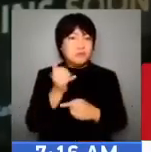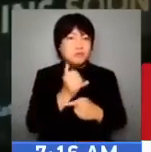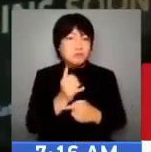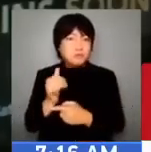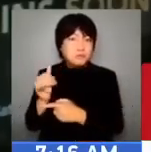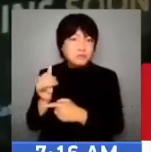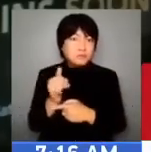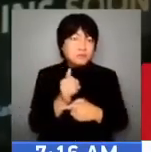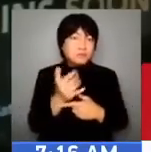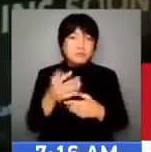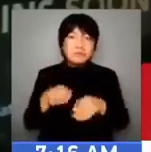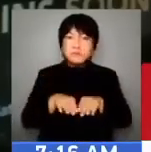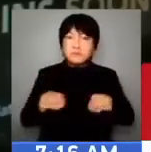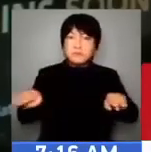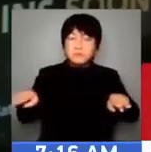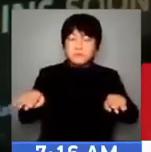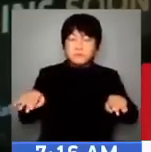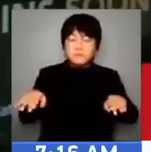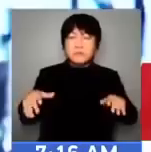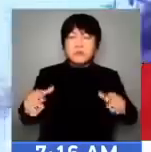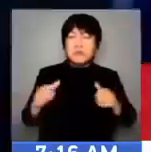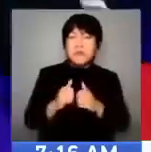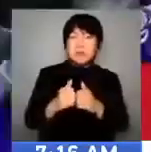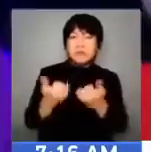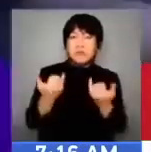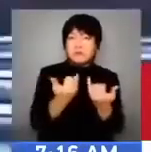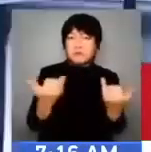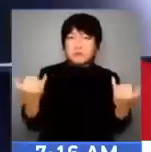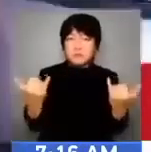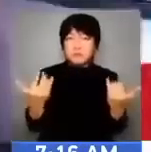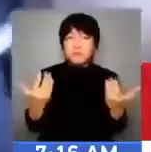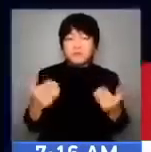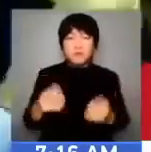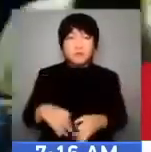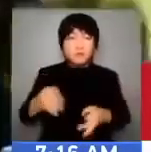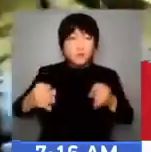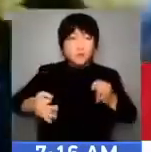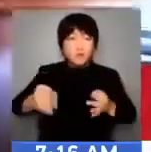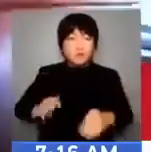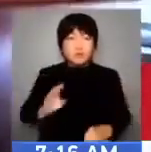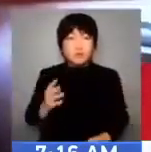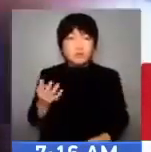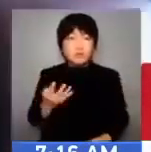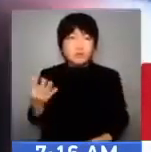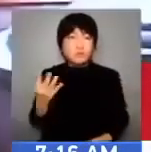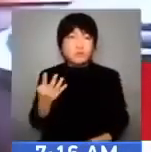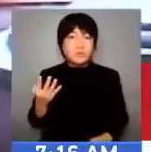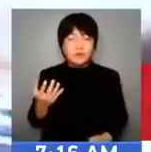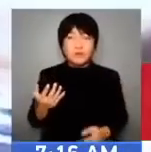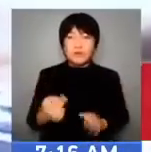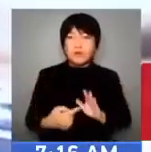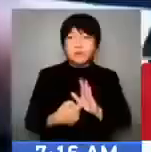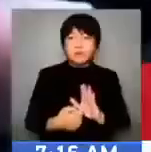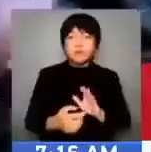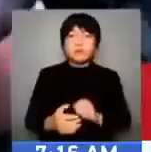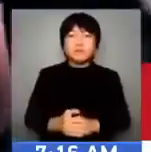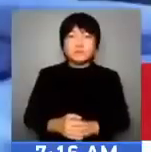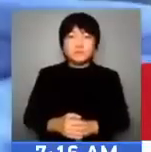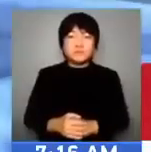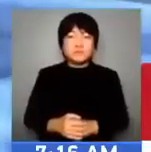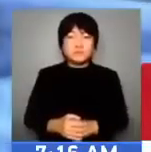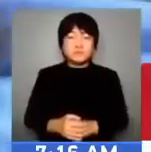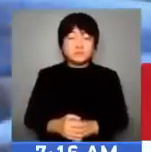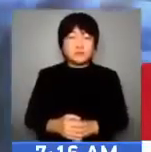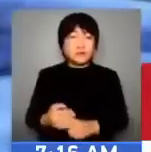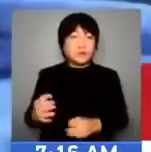showcased, how the judge was introduced. Sa Battle of the Judges, bawat judge bumuo